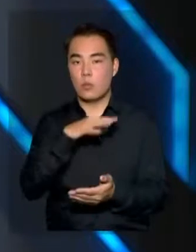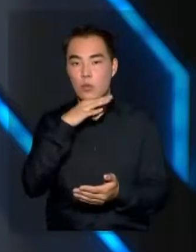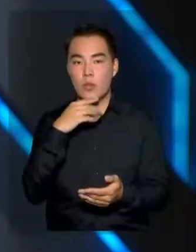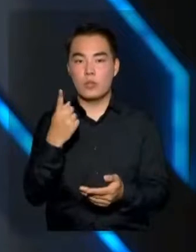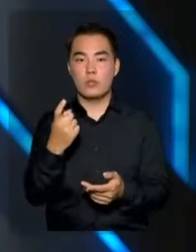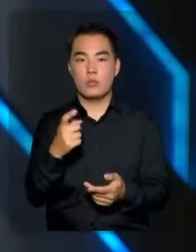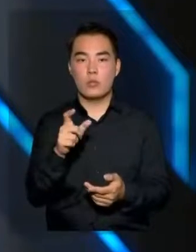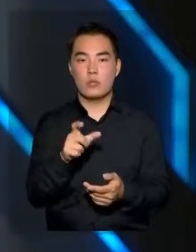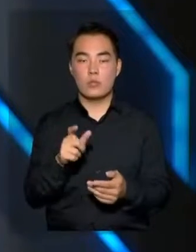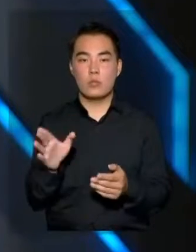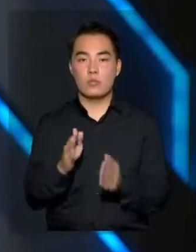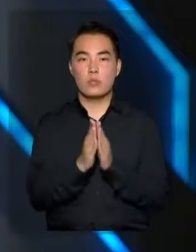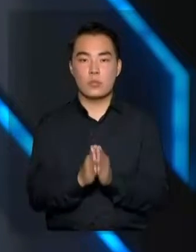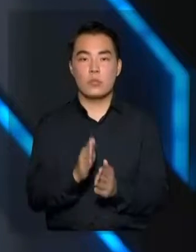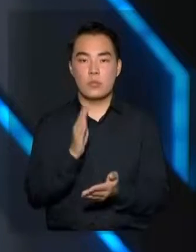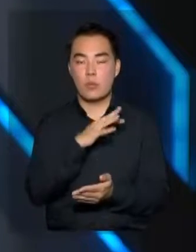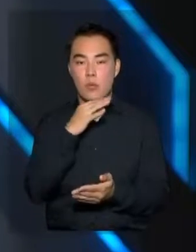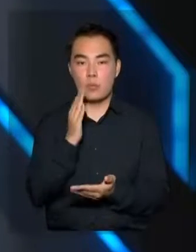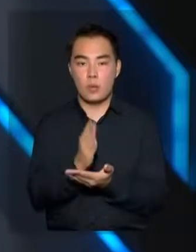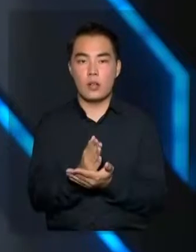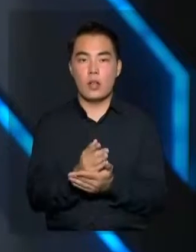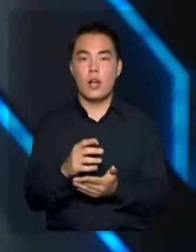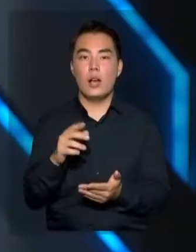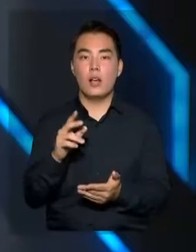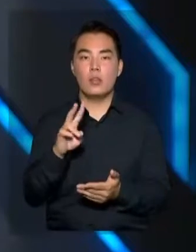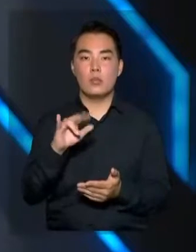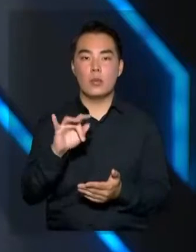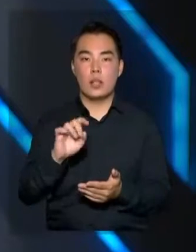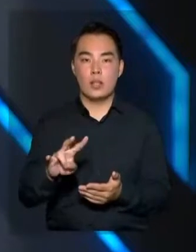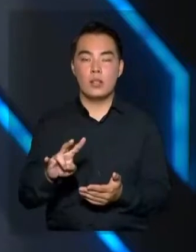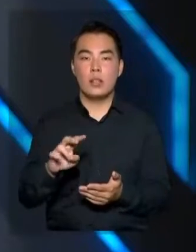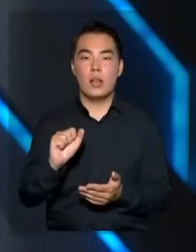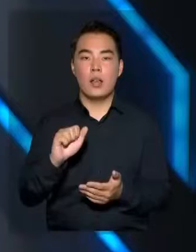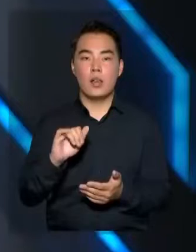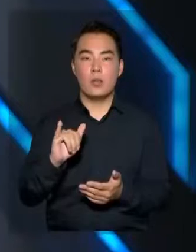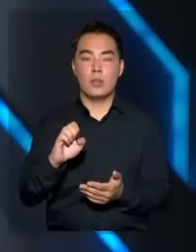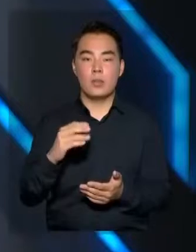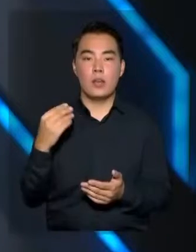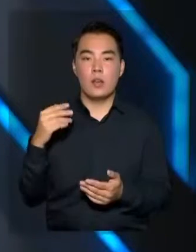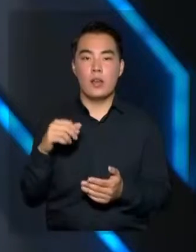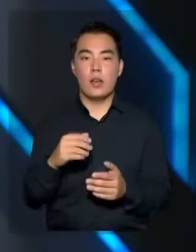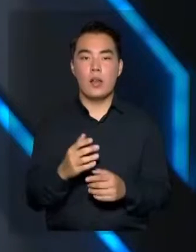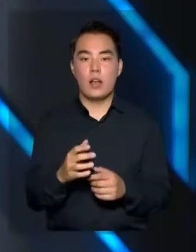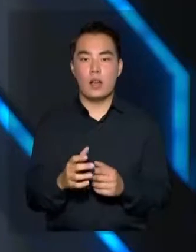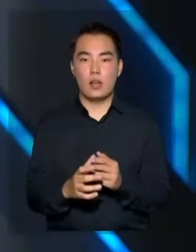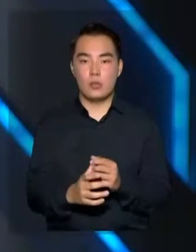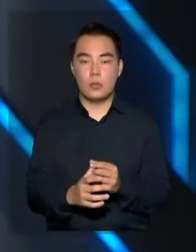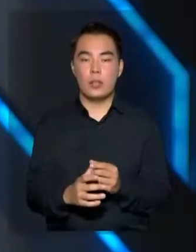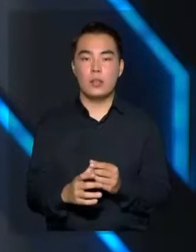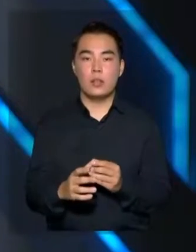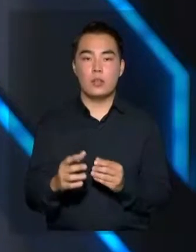100-ге жуық өтініш түскен. Ал президенттікке кандидат Нұрлан Әуесбаев Ақтөбе облысына жұмыс сапарымен барды.